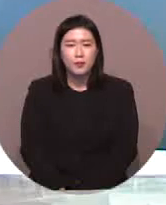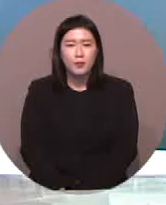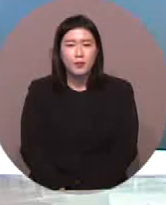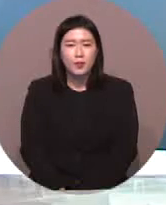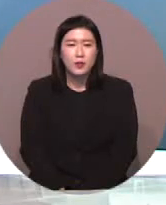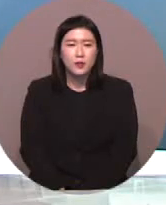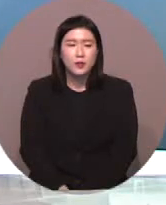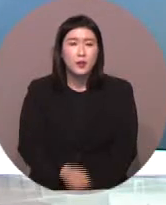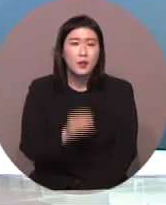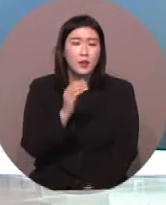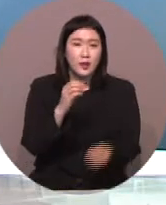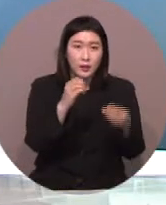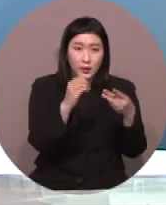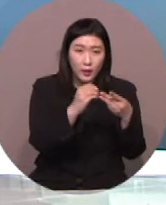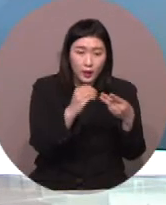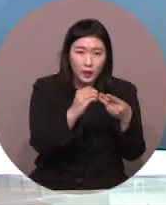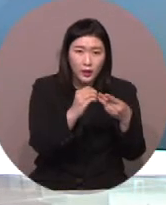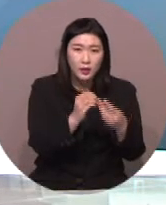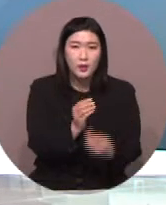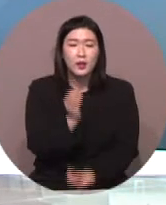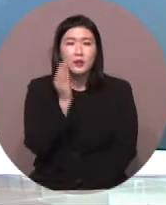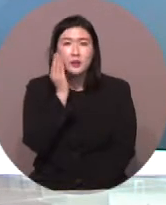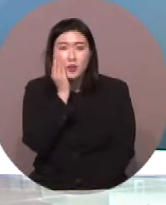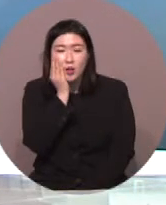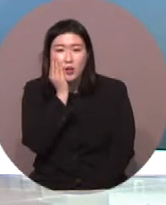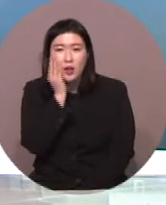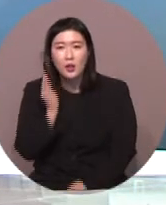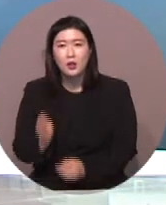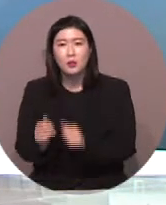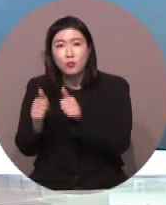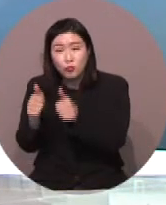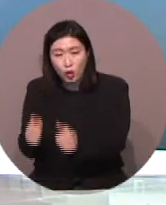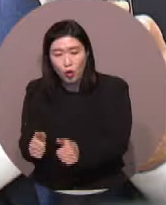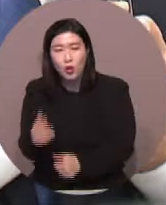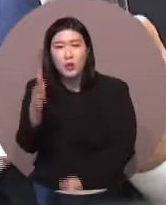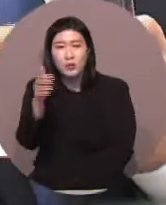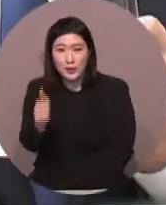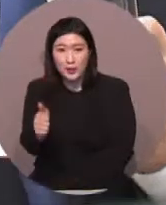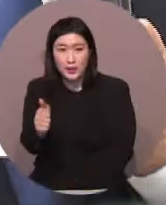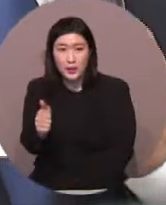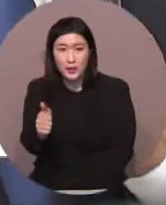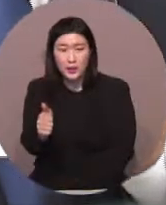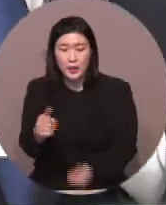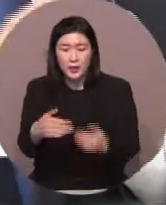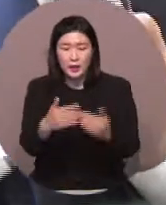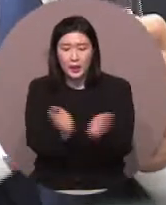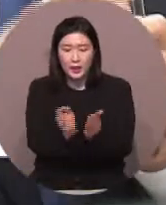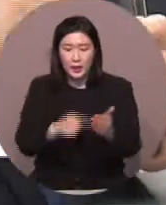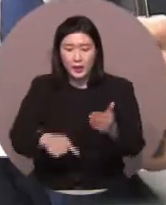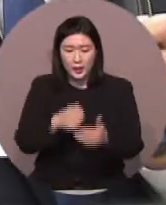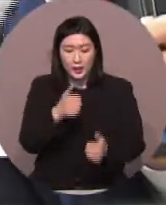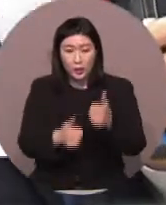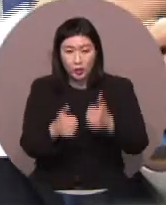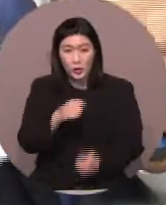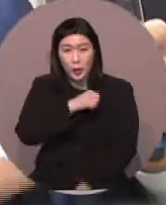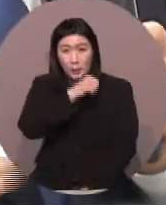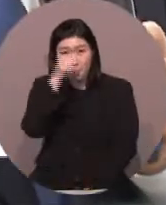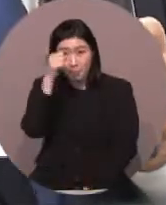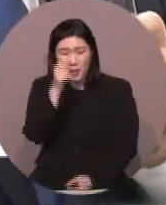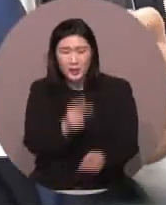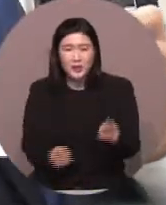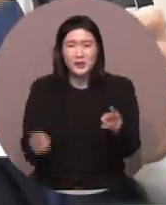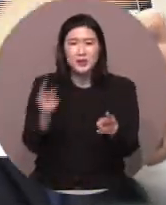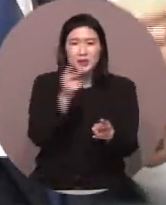가세로 태안군 수와 김동건 청양군 수 박정현 부여 분수가 닭 내부 경서를 사실상 통과에